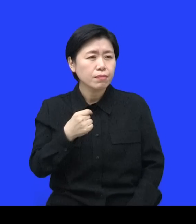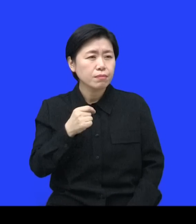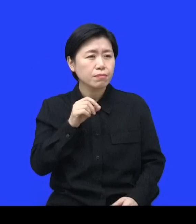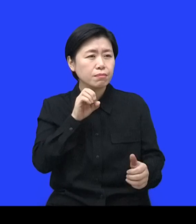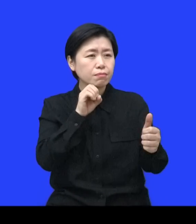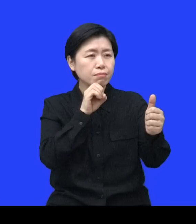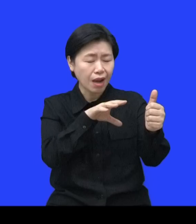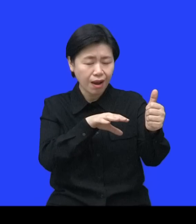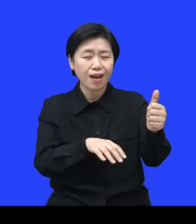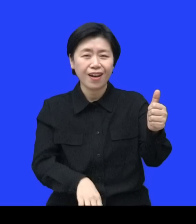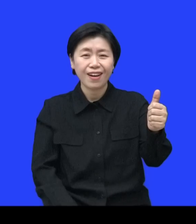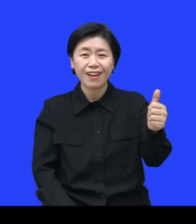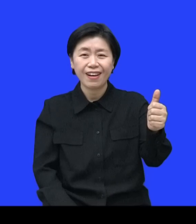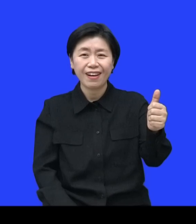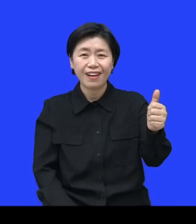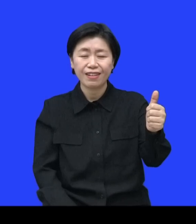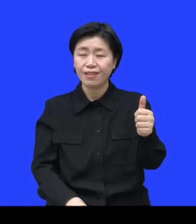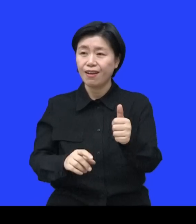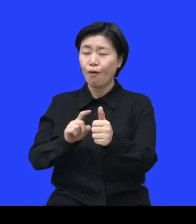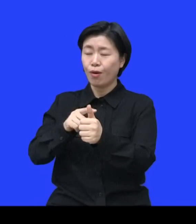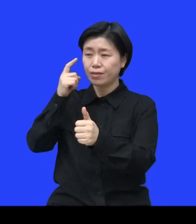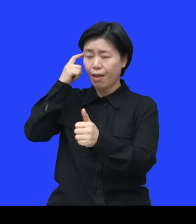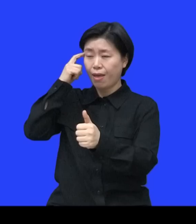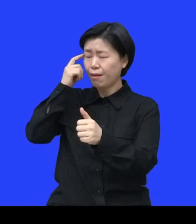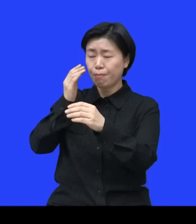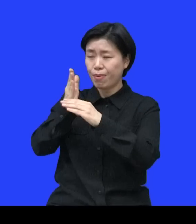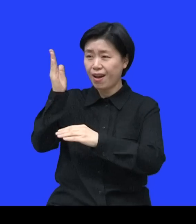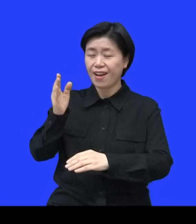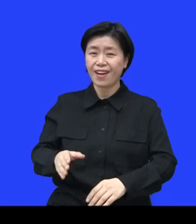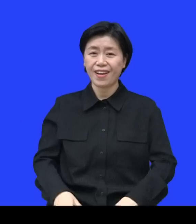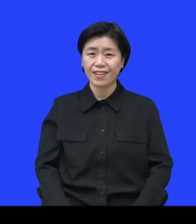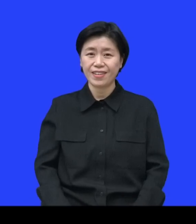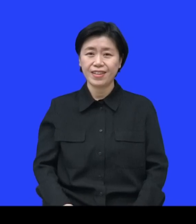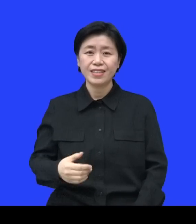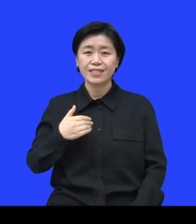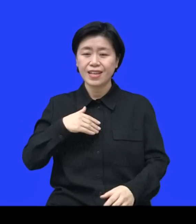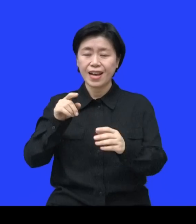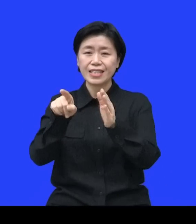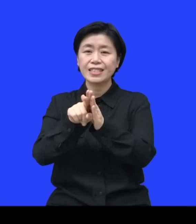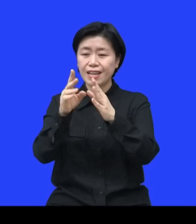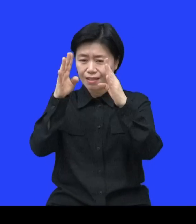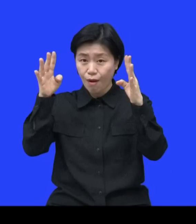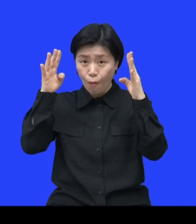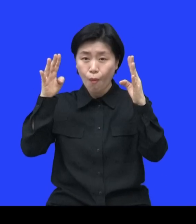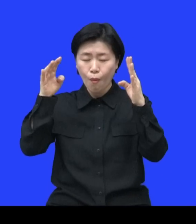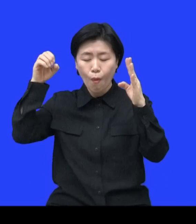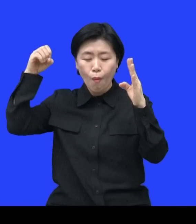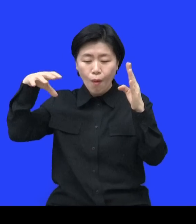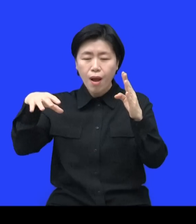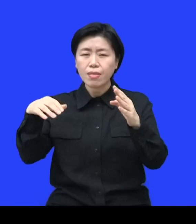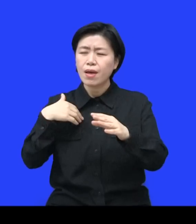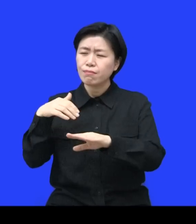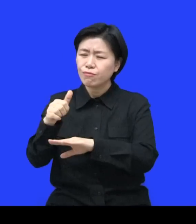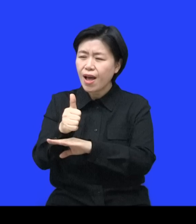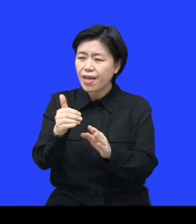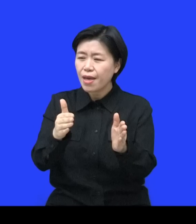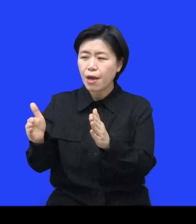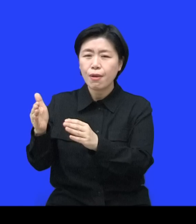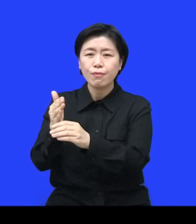거죠. 얼마나 놀라요. 예상이 없던 질문이 신학대학원을 가려고 준비 중입니다. 그랬더니 그 웃으시던 팀장님